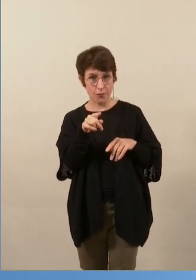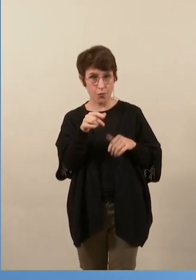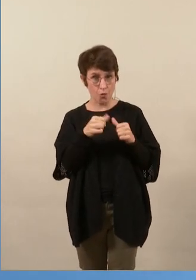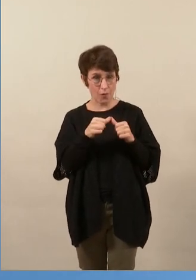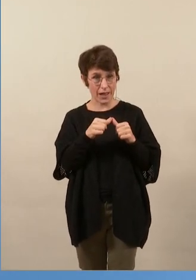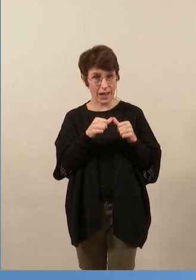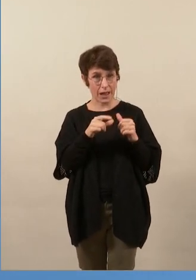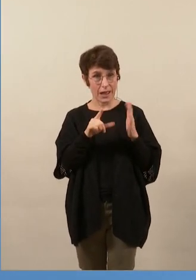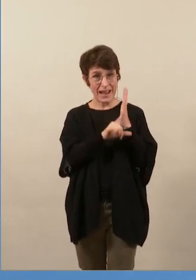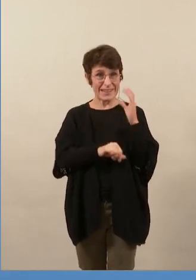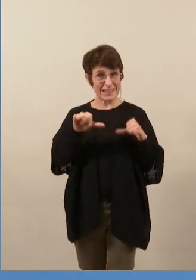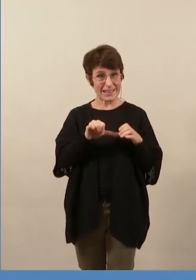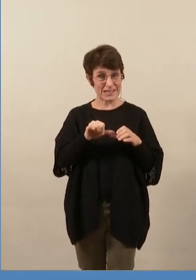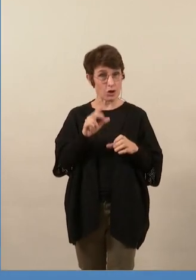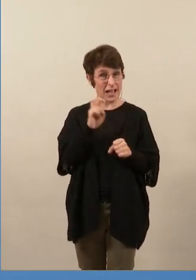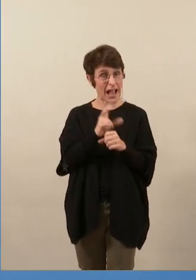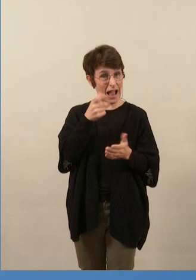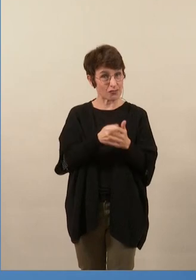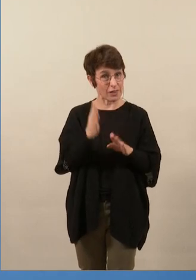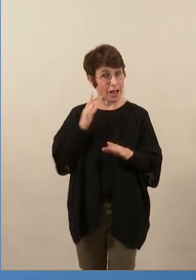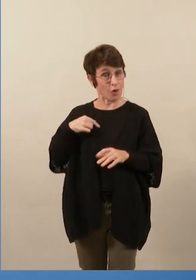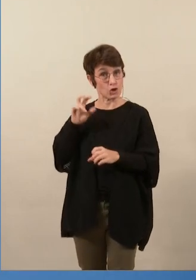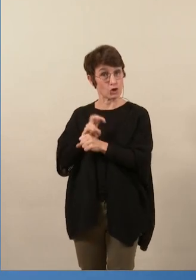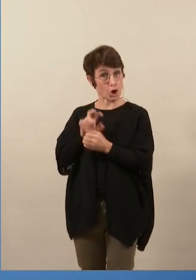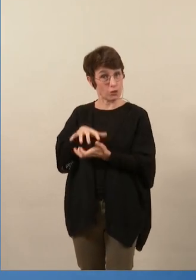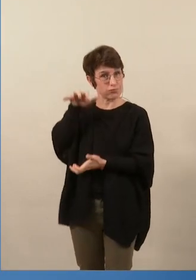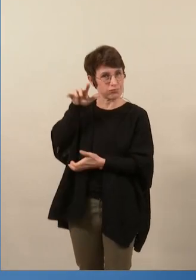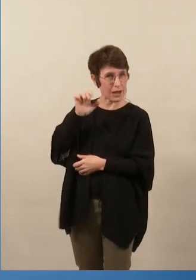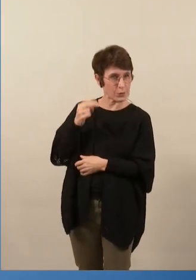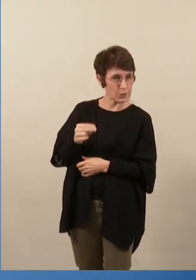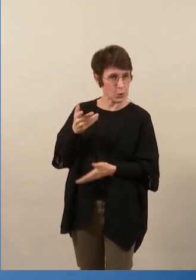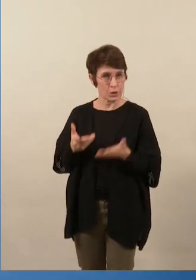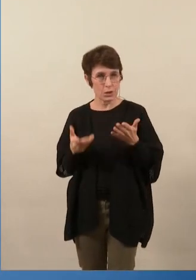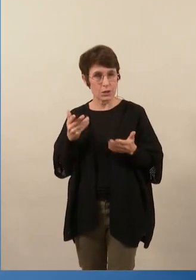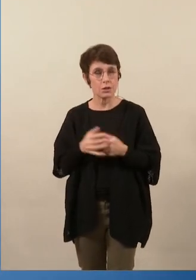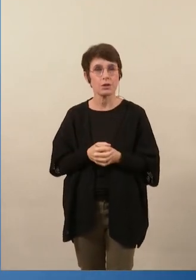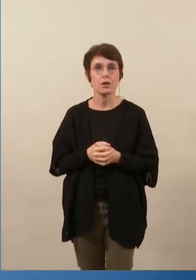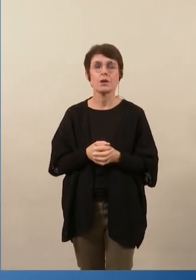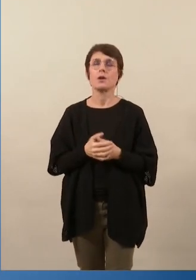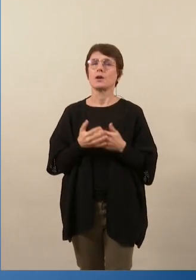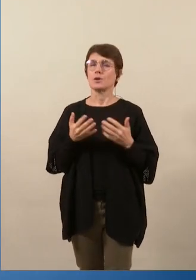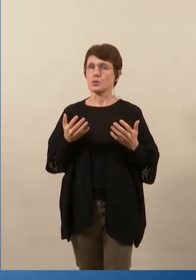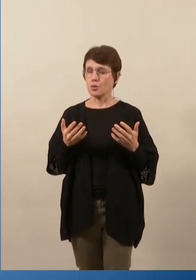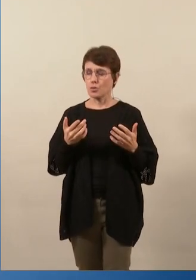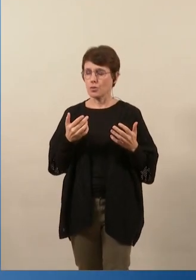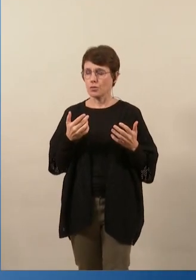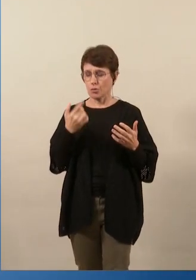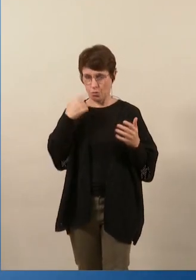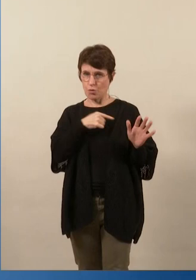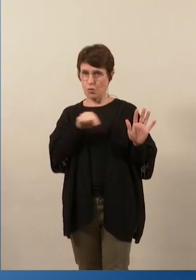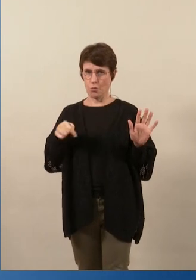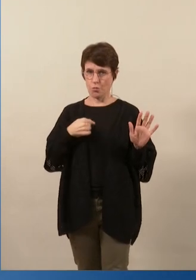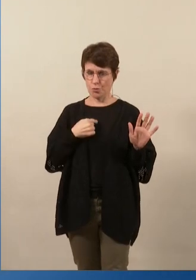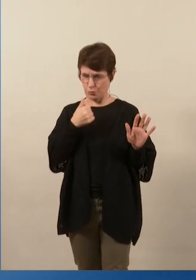simplement euh je voulais donner une clé de compréhension en tout cas une des données qui pourrait nous permettre de comprendre pourquoi